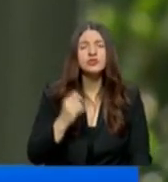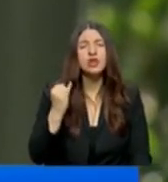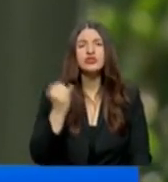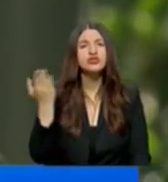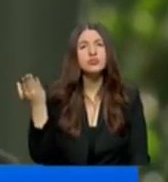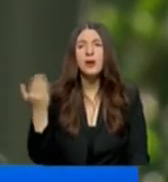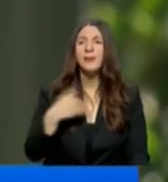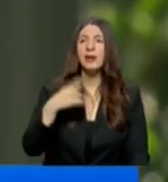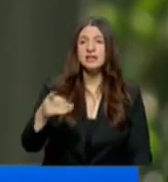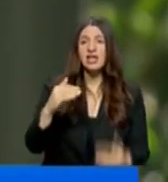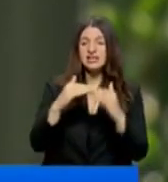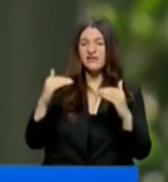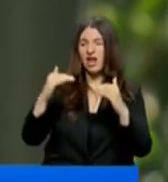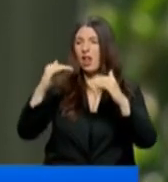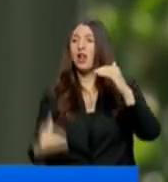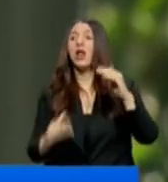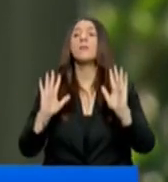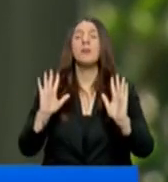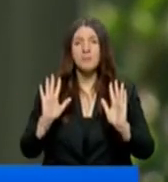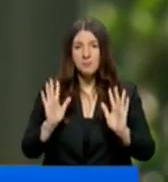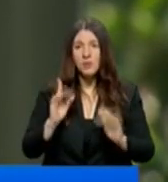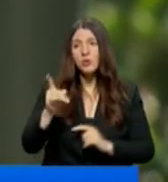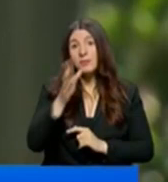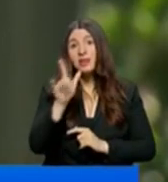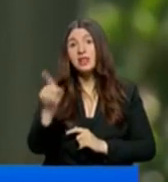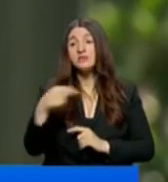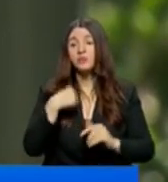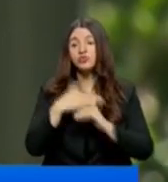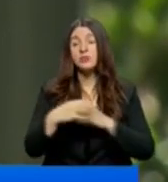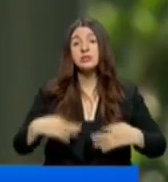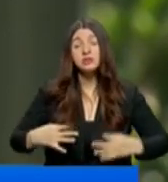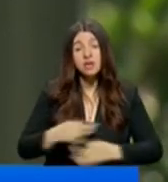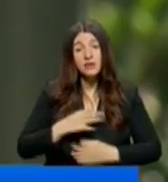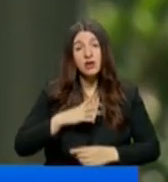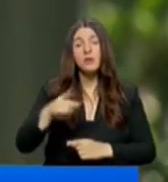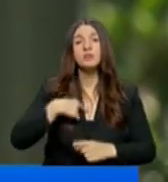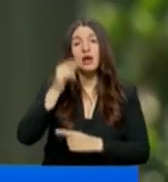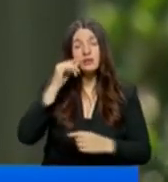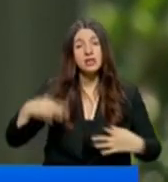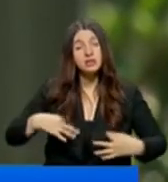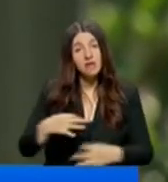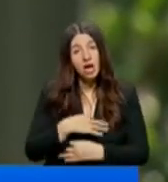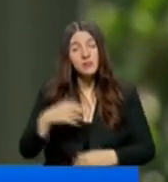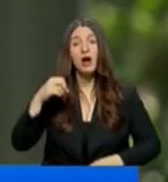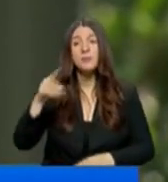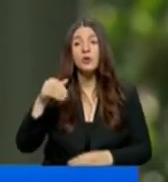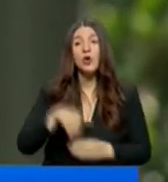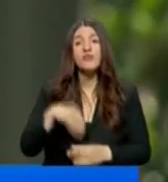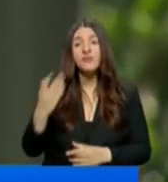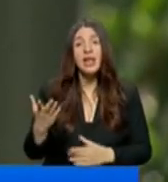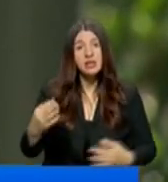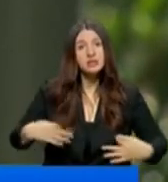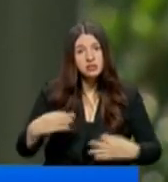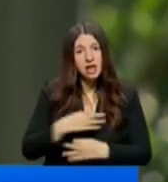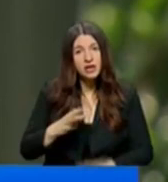kardeşim? Ben senin seviyene düşmem. Bir sefer onu bilmesi lazım. Ben bu millete saygılıyım. Ben bu insanlara saygılıyım. AK Parti'ye oy veren insanlara